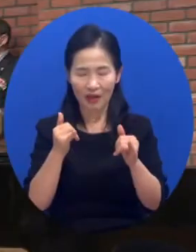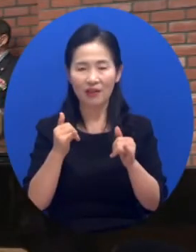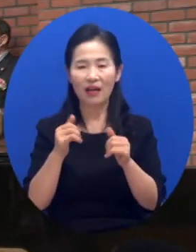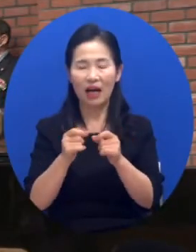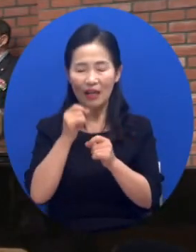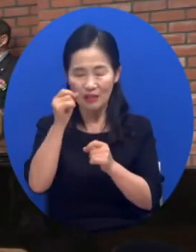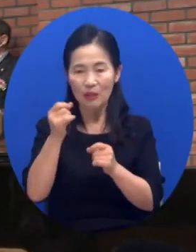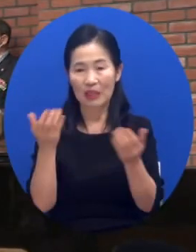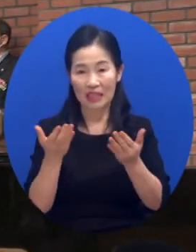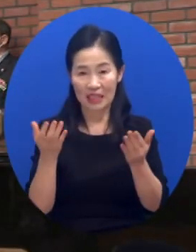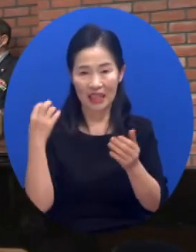임명했습니다